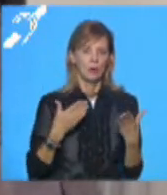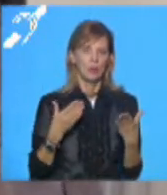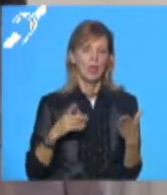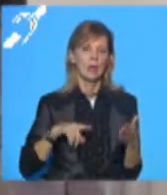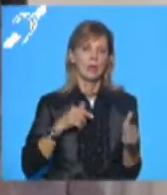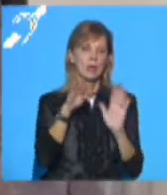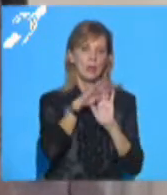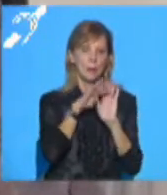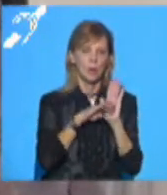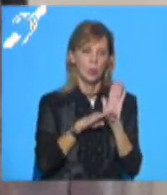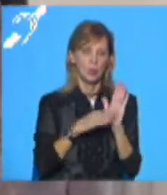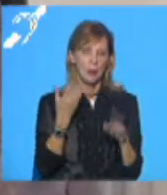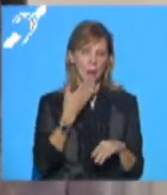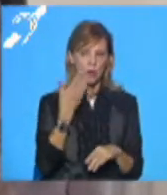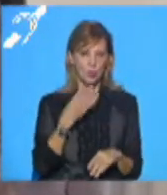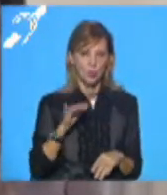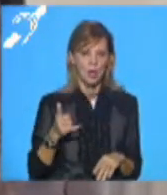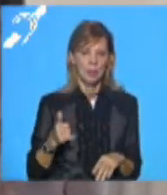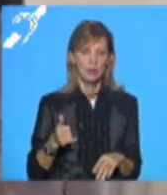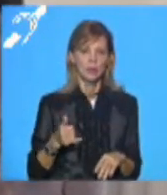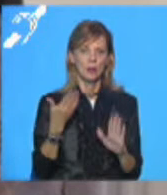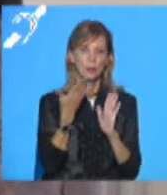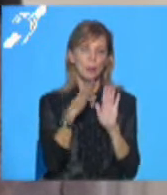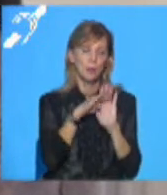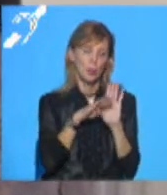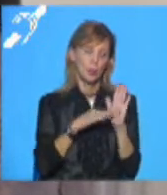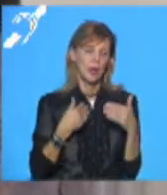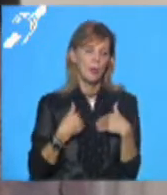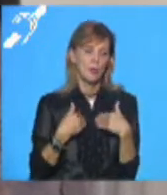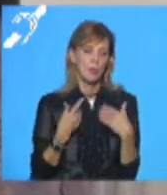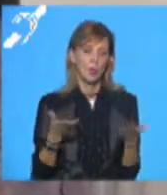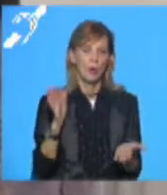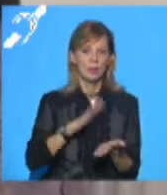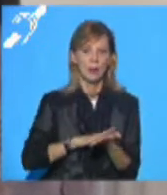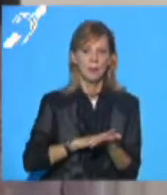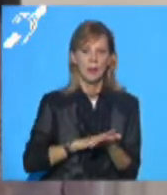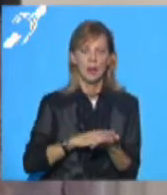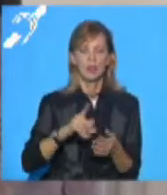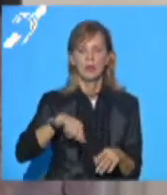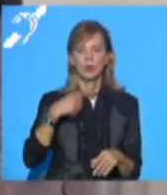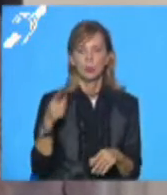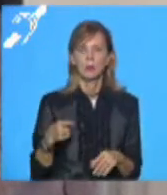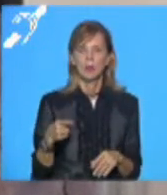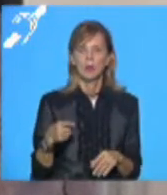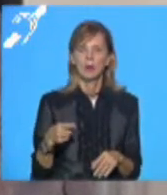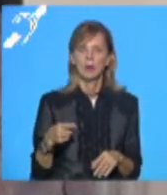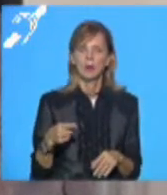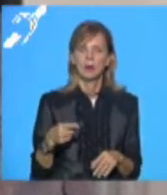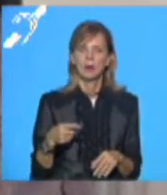în programa școlară, dar și în programul meu managerial, cu adaptare după texte